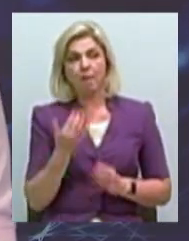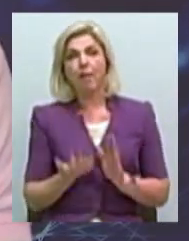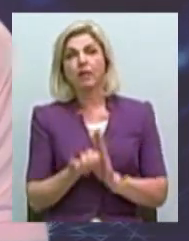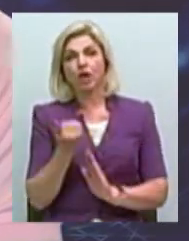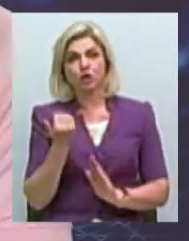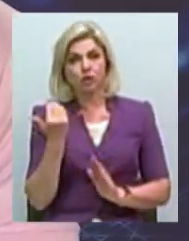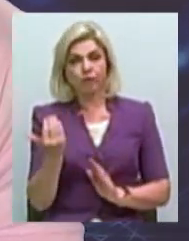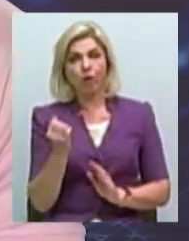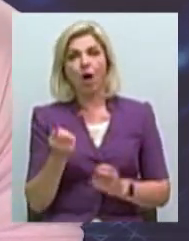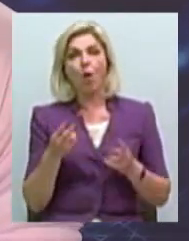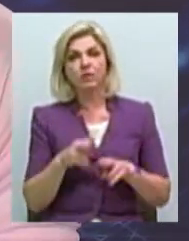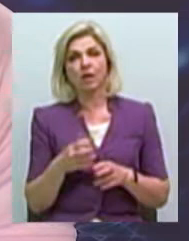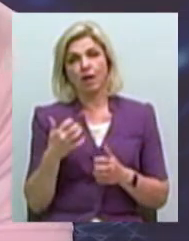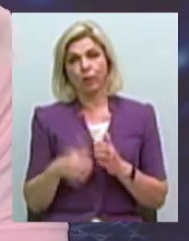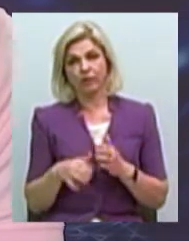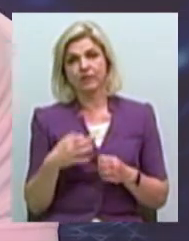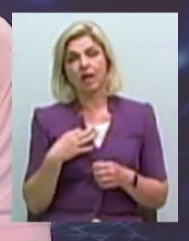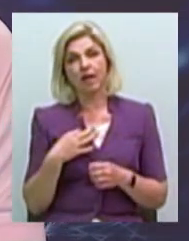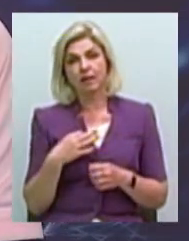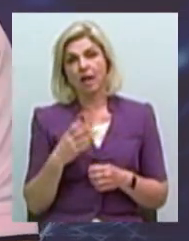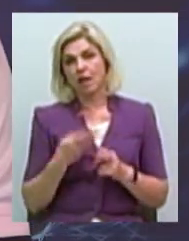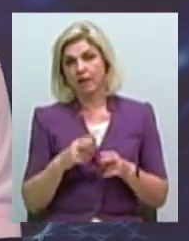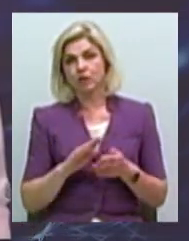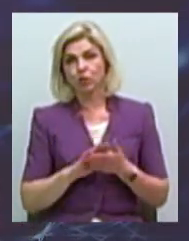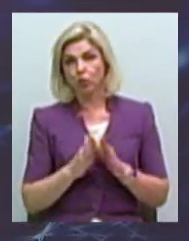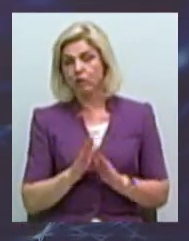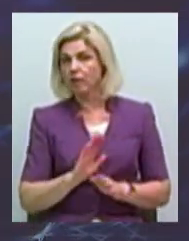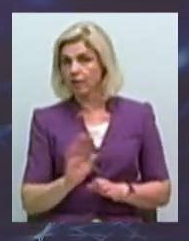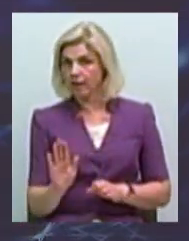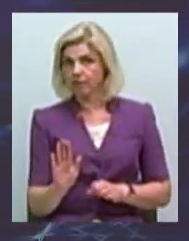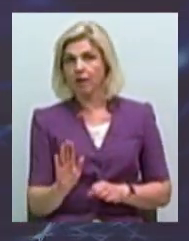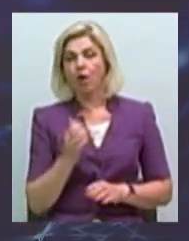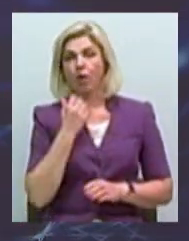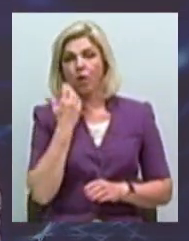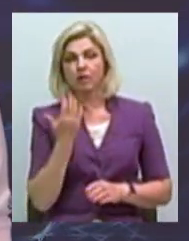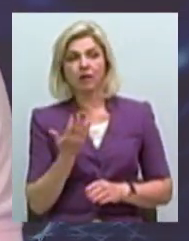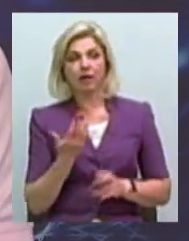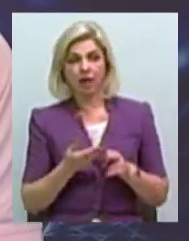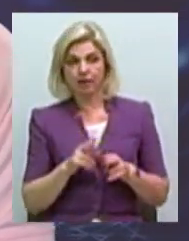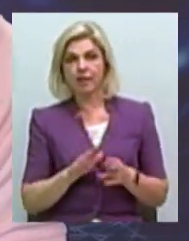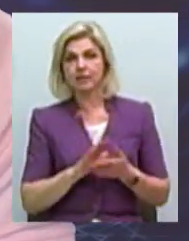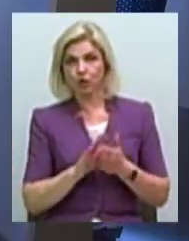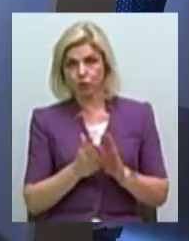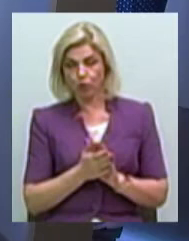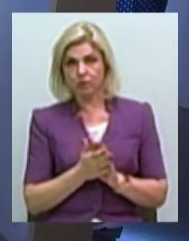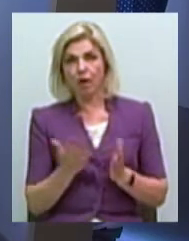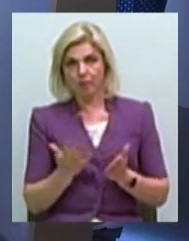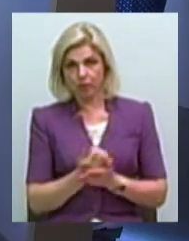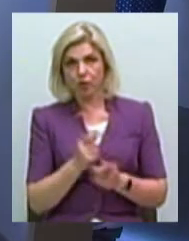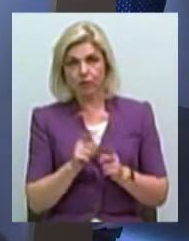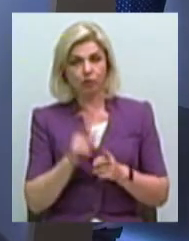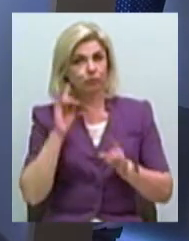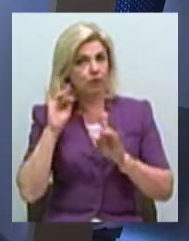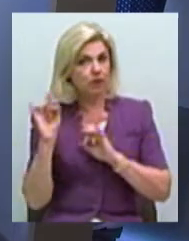а остались в стороне данной ситуации. Но нет, когда эта ситуация обрела вот такой